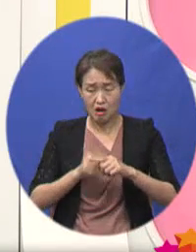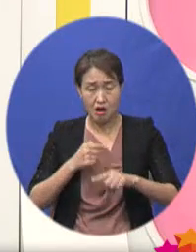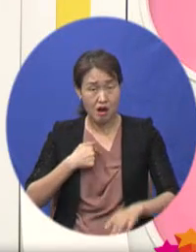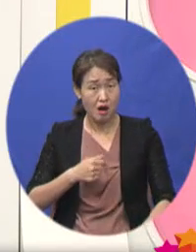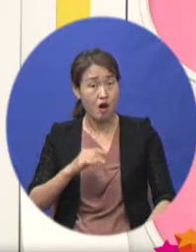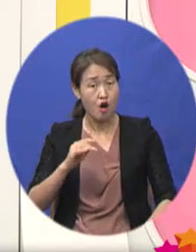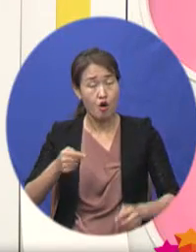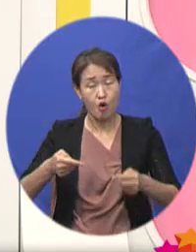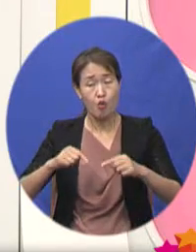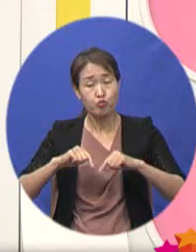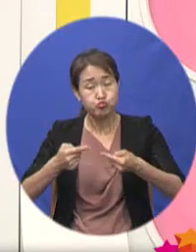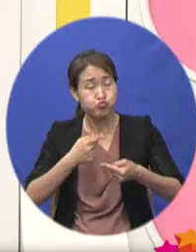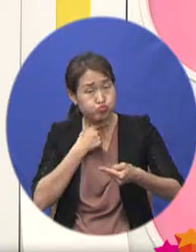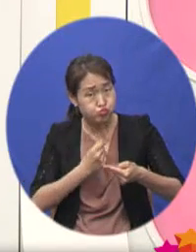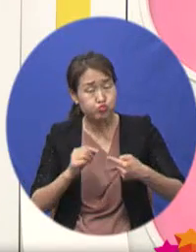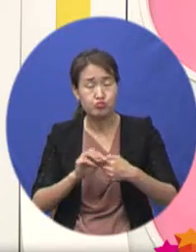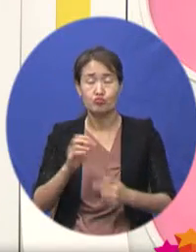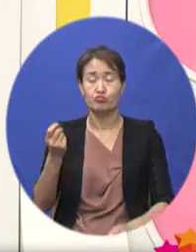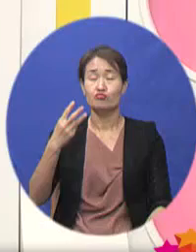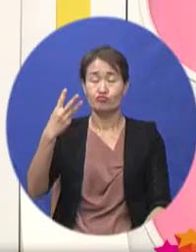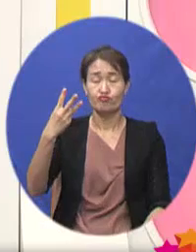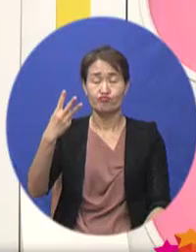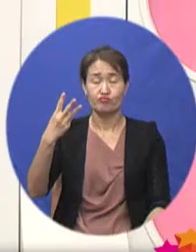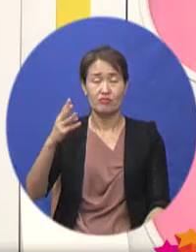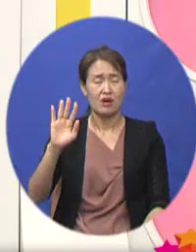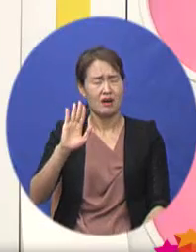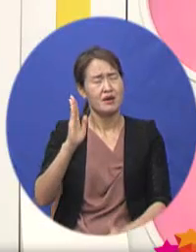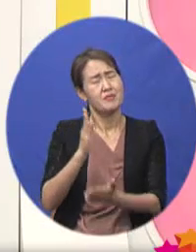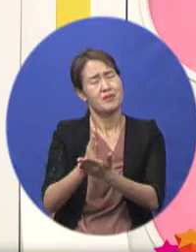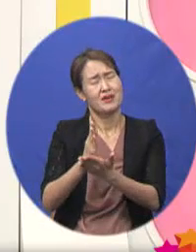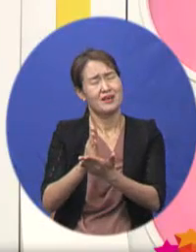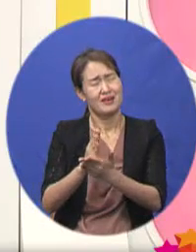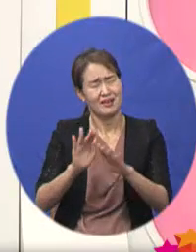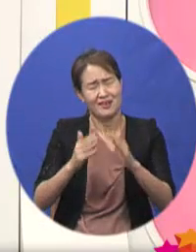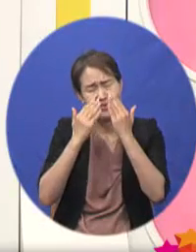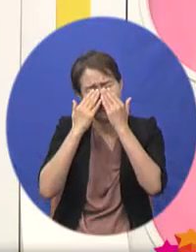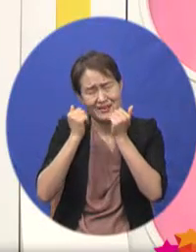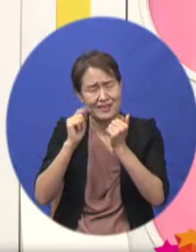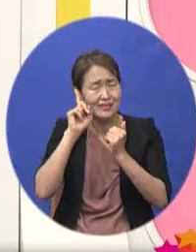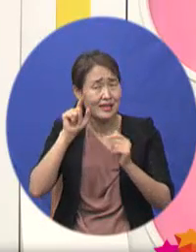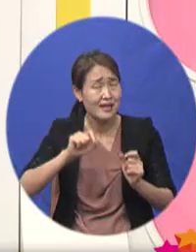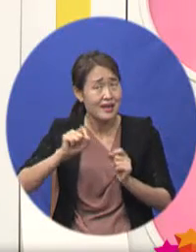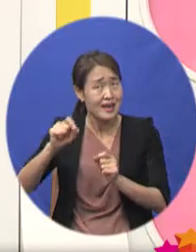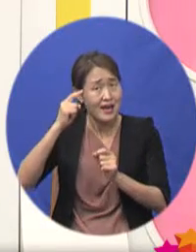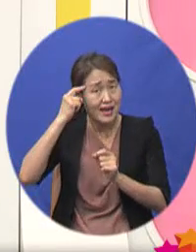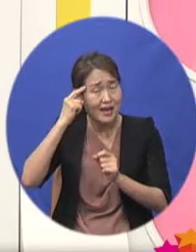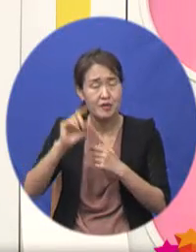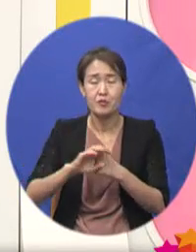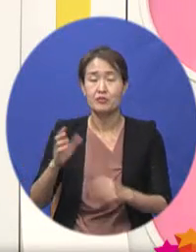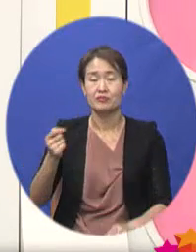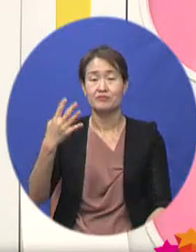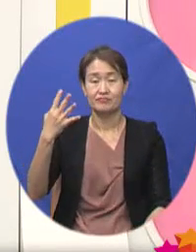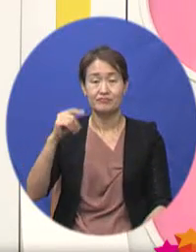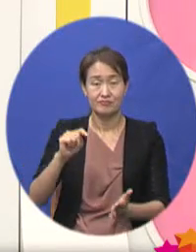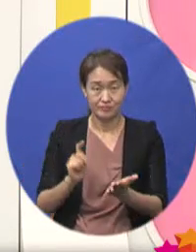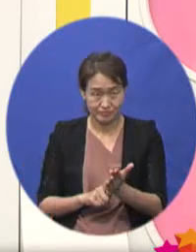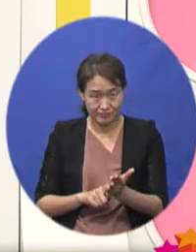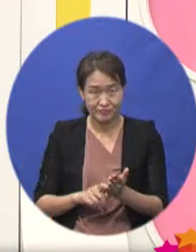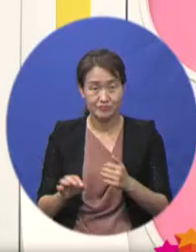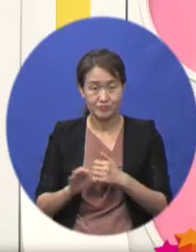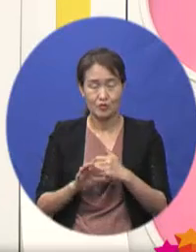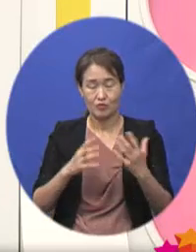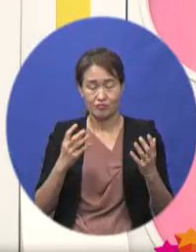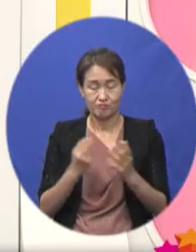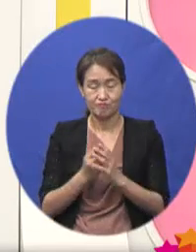분들은 다시 한번 3번을 눌러주시고 또 다른 날 내일 예약 네. 참여하고 싶으신 분들은 4번을 눌러주시면 그렇죠.